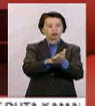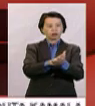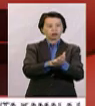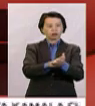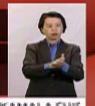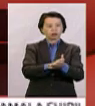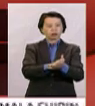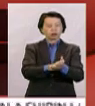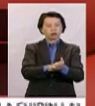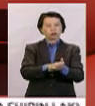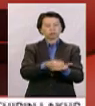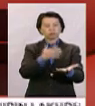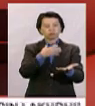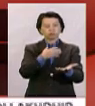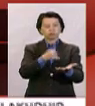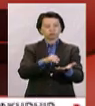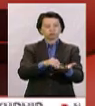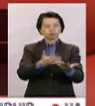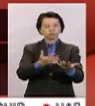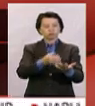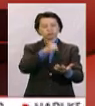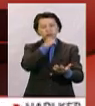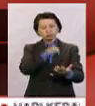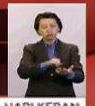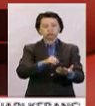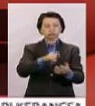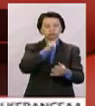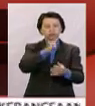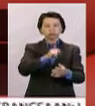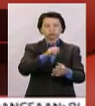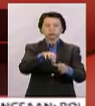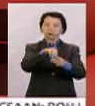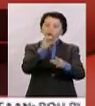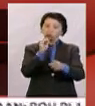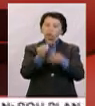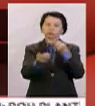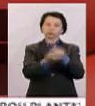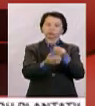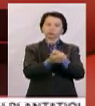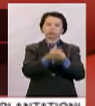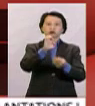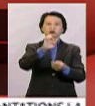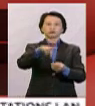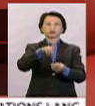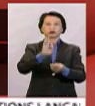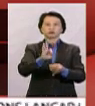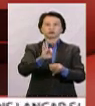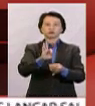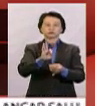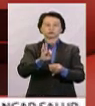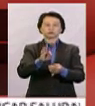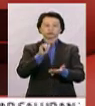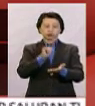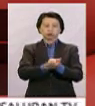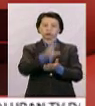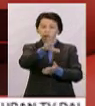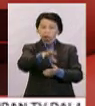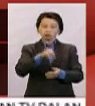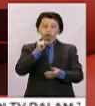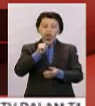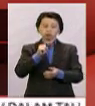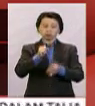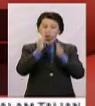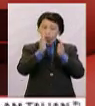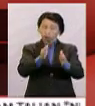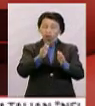age of 60 or the statutory age where you can withdraw from the EPF. That must be taken into